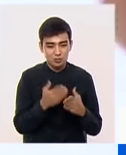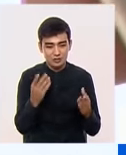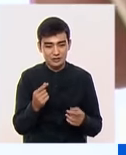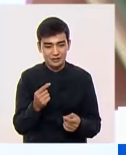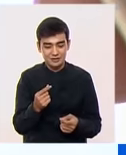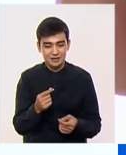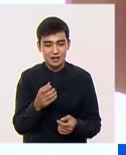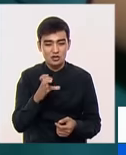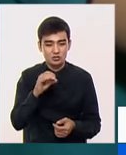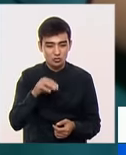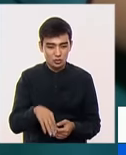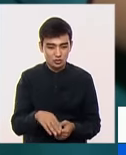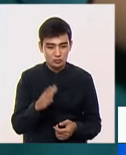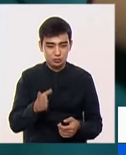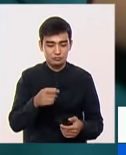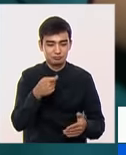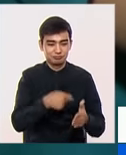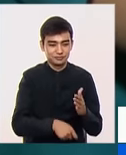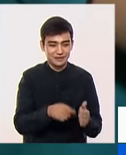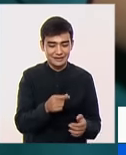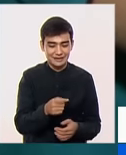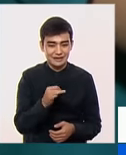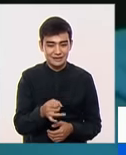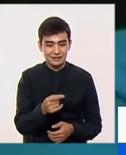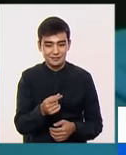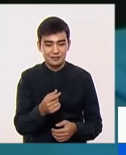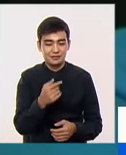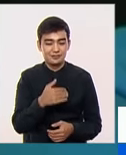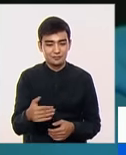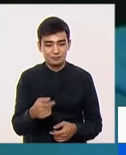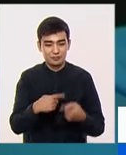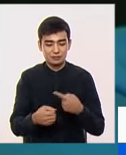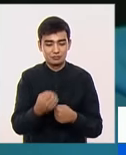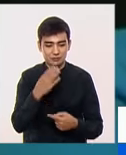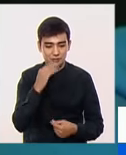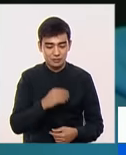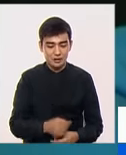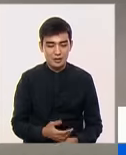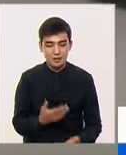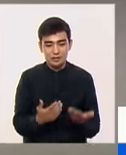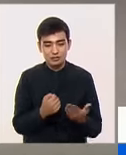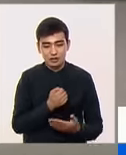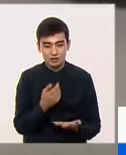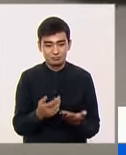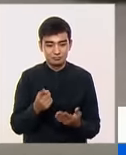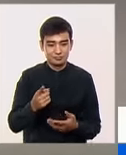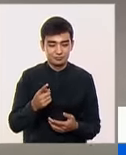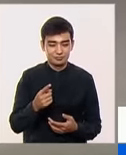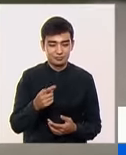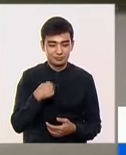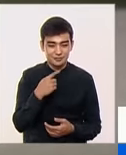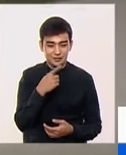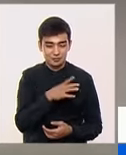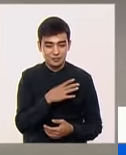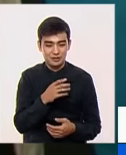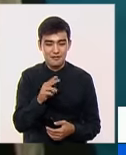и счета будут заблокированы и ваши деньги можно вернуть а к сожалению если вы переводите как я говорил с